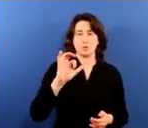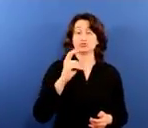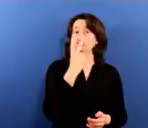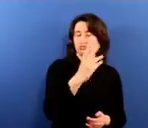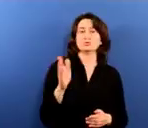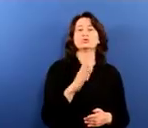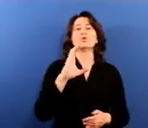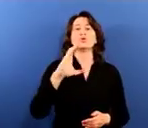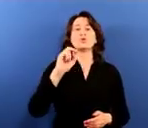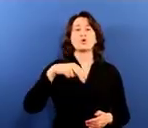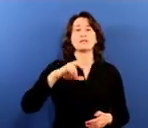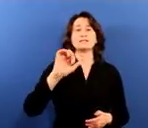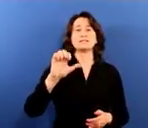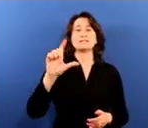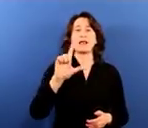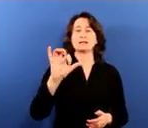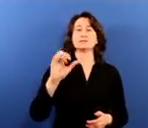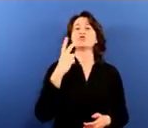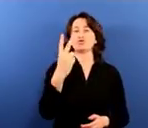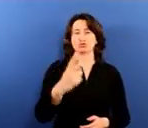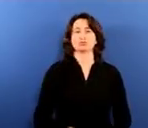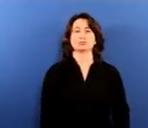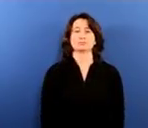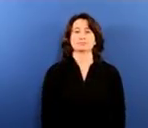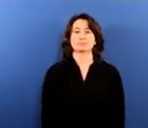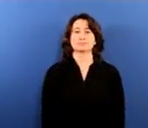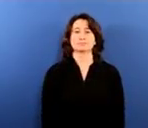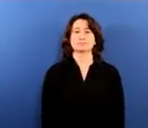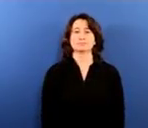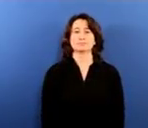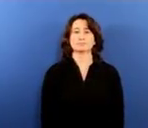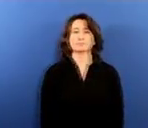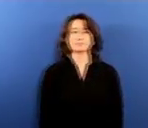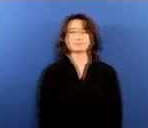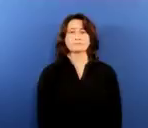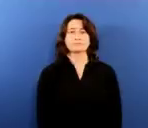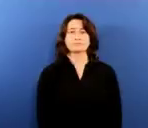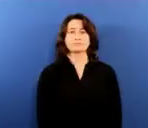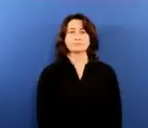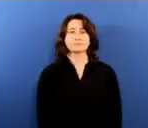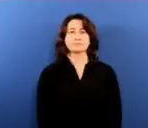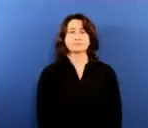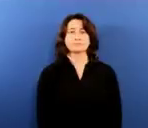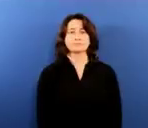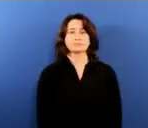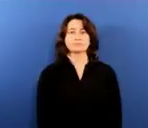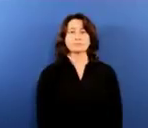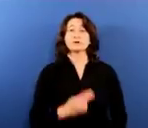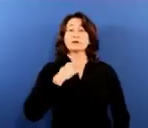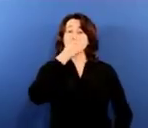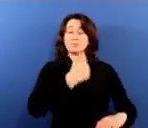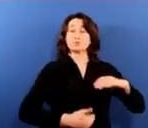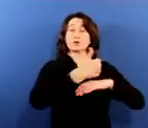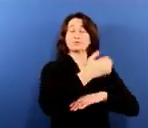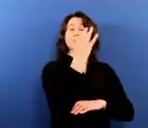bikain emaitza lortu dut atzetik Tarragonako diputazioak jarraitzen dio. Emaitzaren gardentasun globala eta azerrutako sektoreekako 5 gardentasun arlo